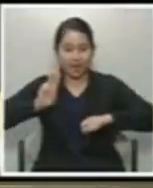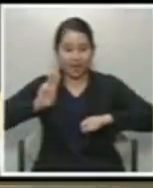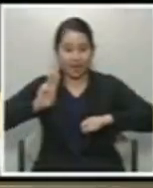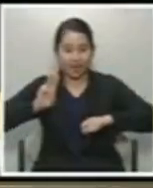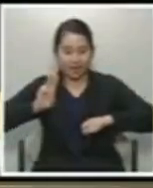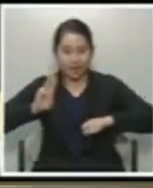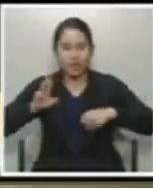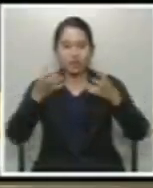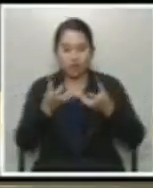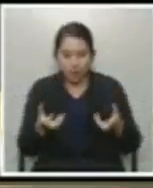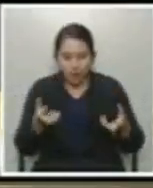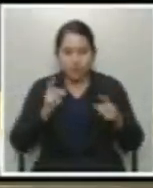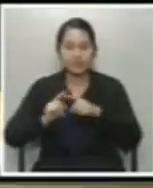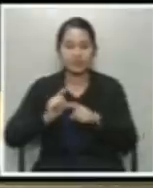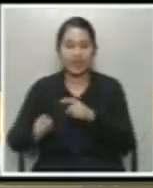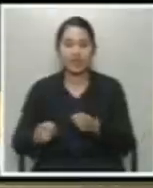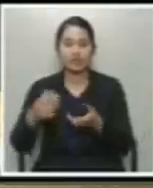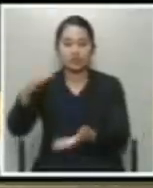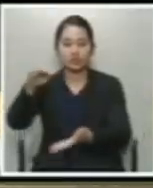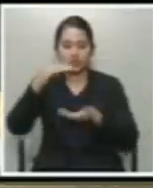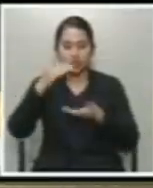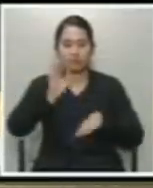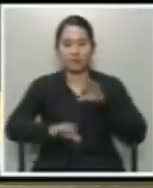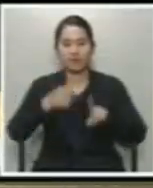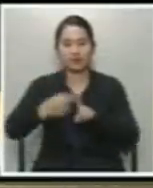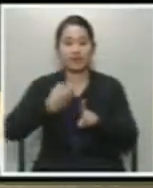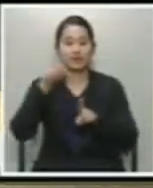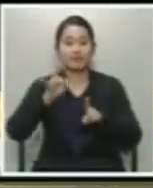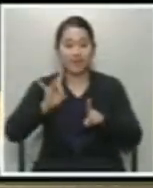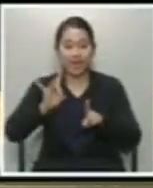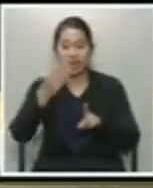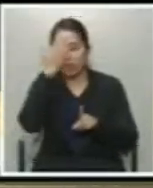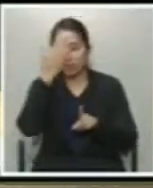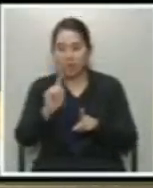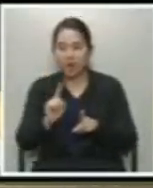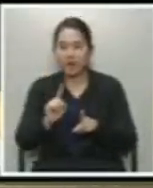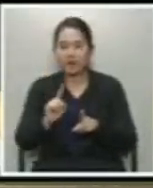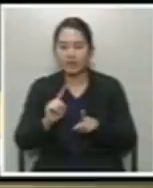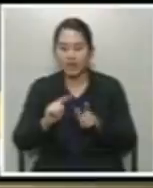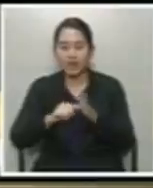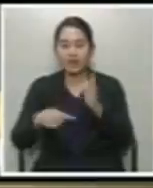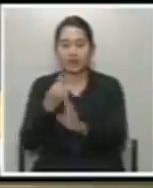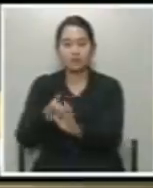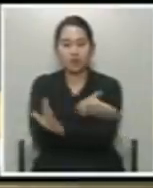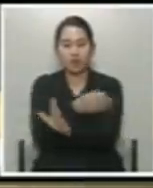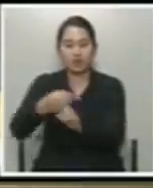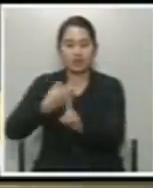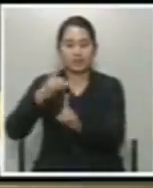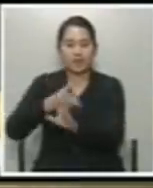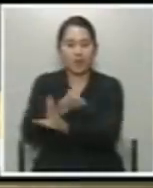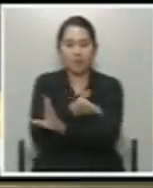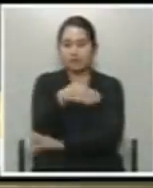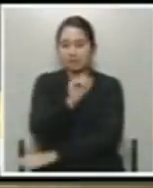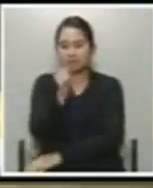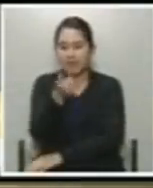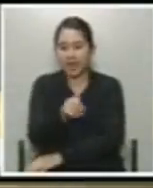รายให้มาส่งในอีก18เดือนเพราะเขาไม่มีทางสร้างได้ก่อน18เดือนฉะ